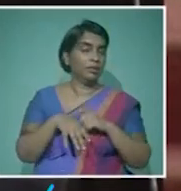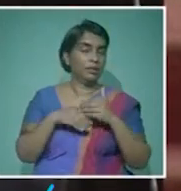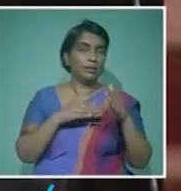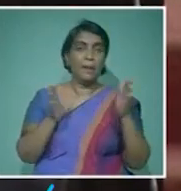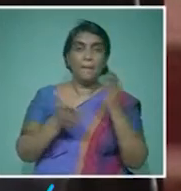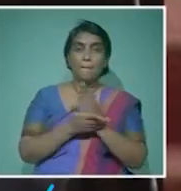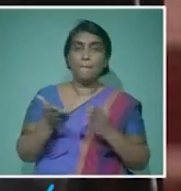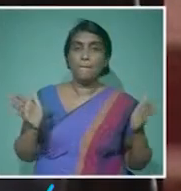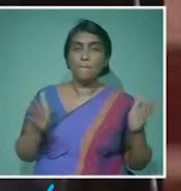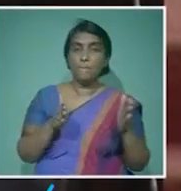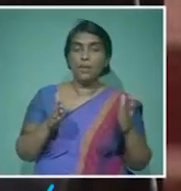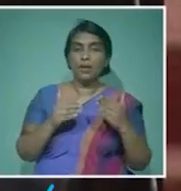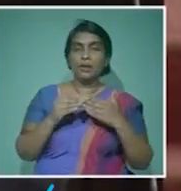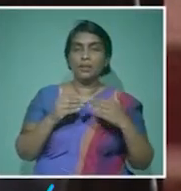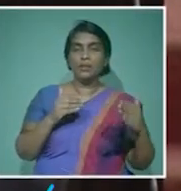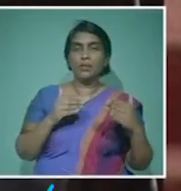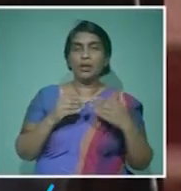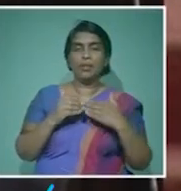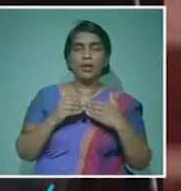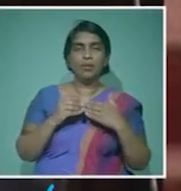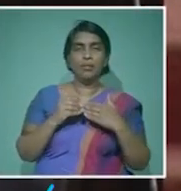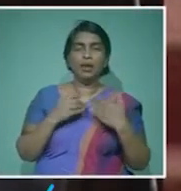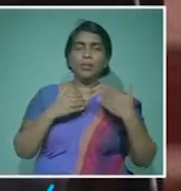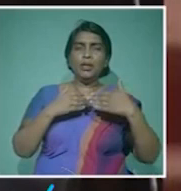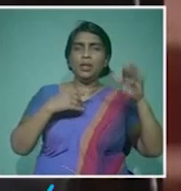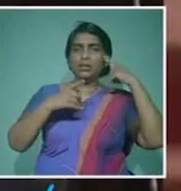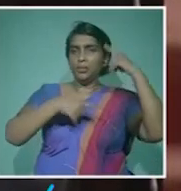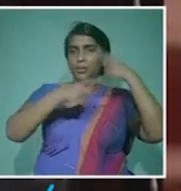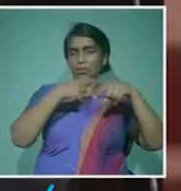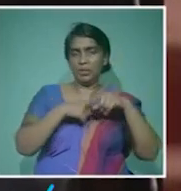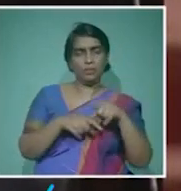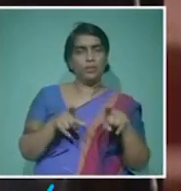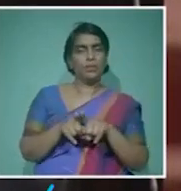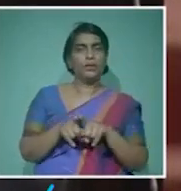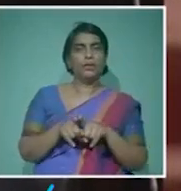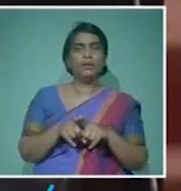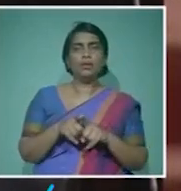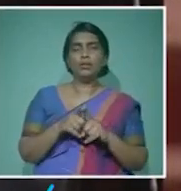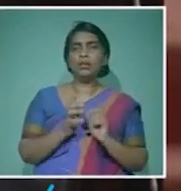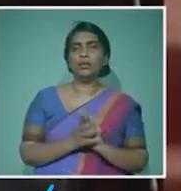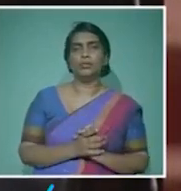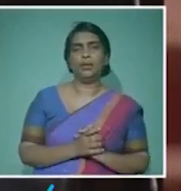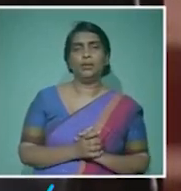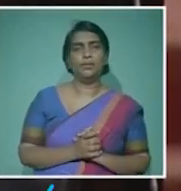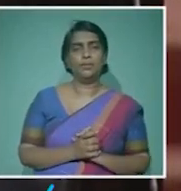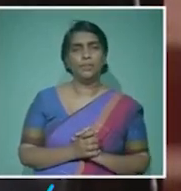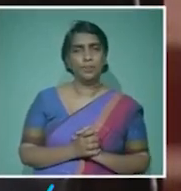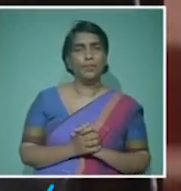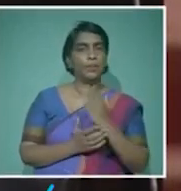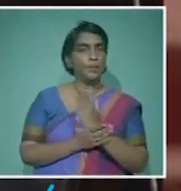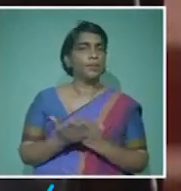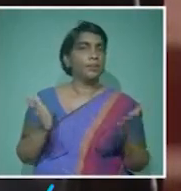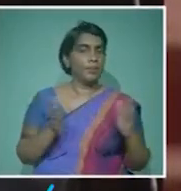පිටි ආනයනය කිරීමට යම් කාලයක් ගත වෙනවා. ඒ අතරතුර අපිට වෙළඳපොළට තිරුංගු පිටි අඩුවක් සිදු වුණා. ඒ